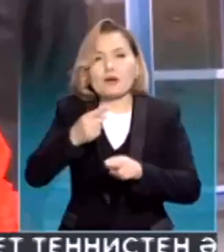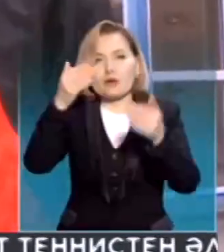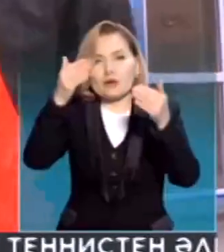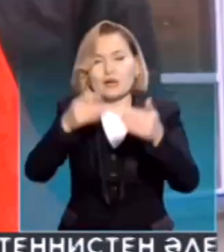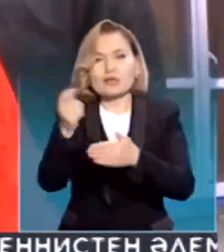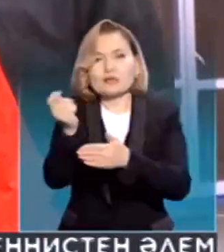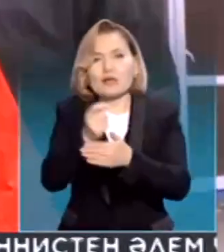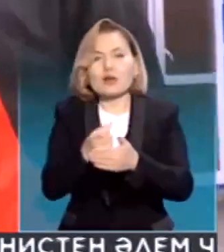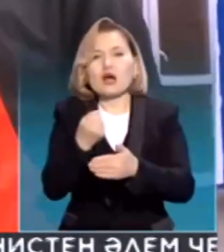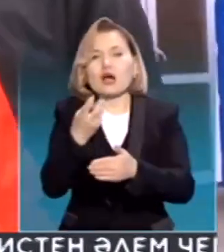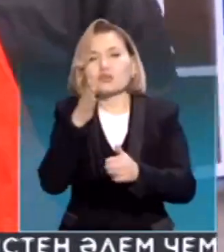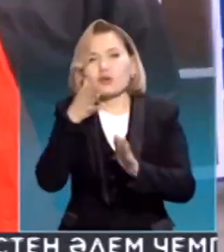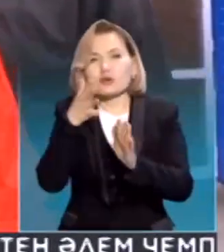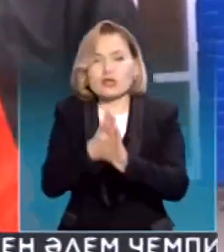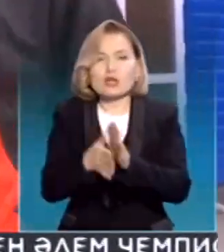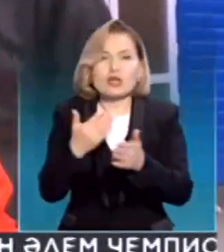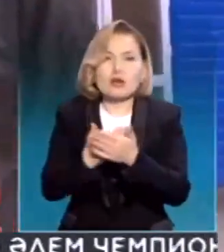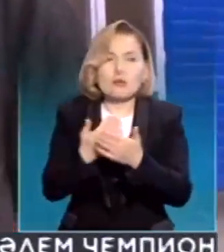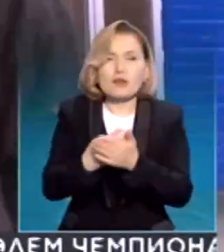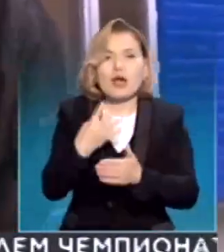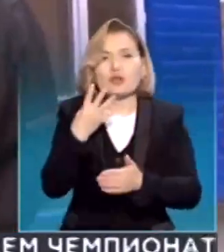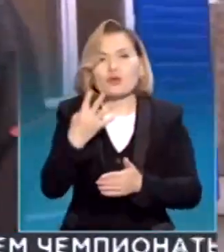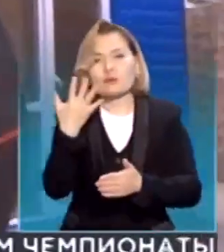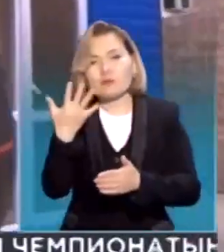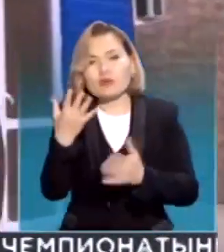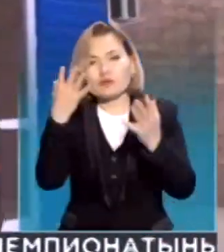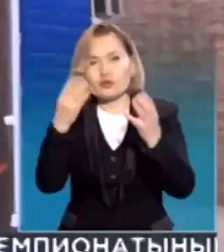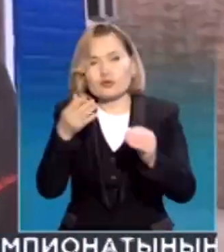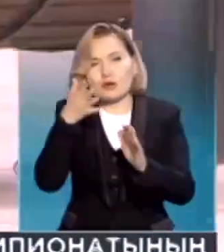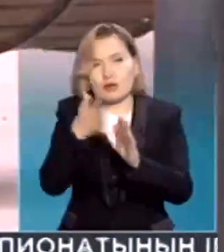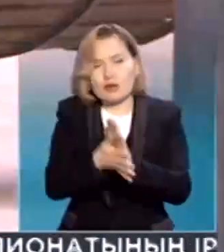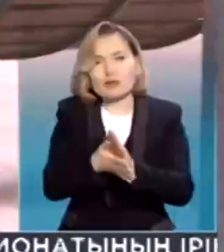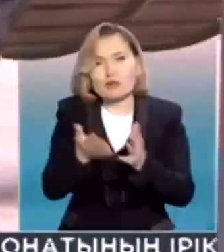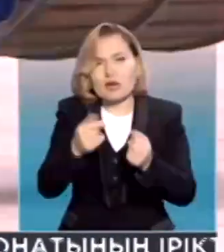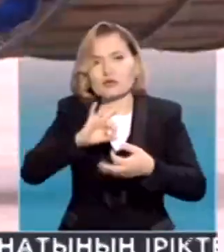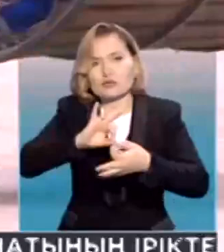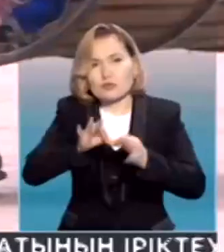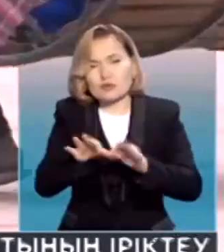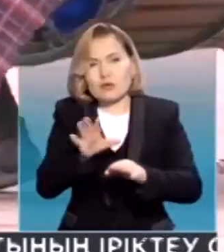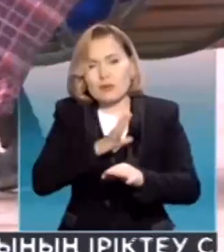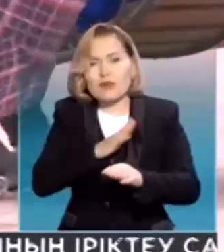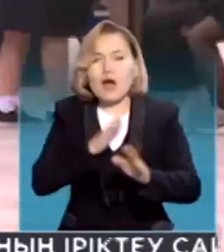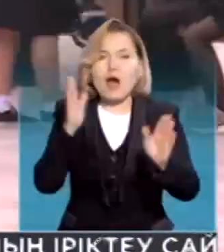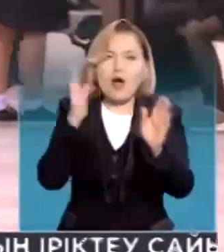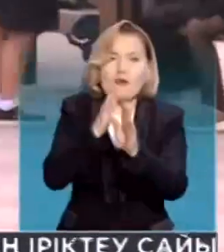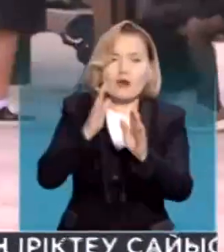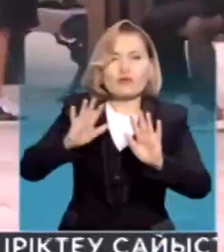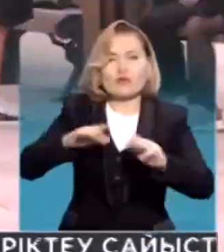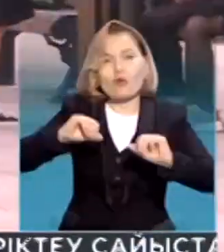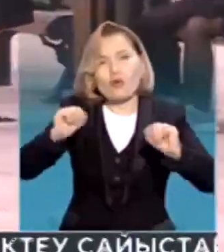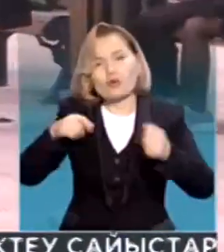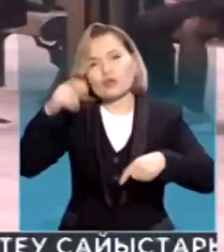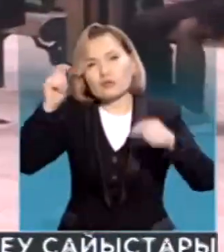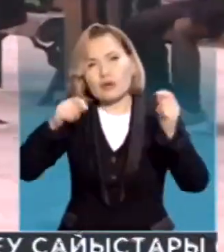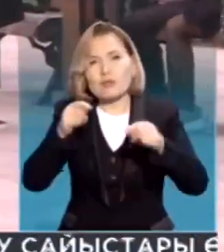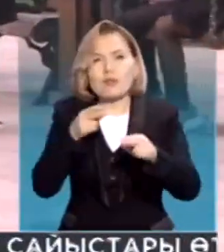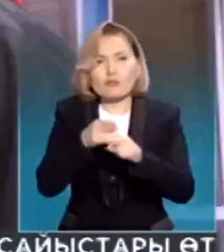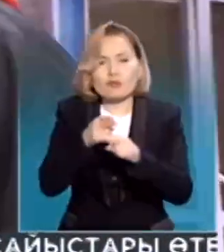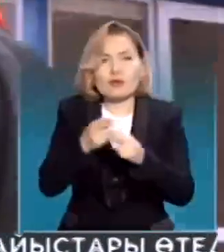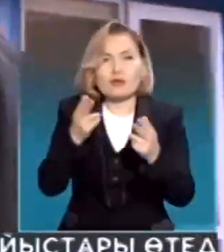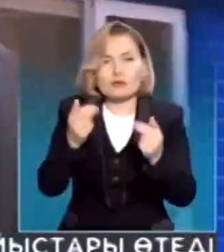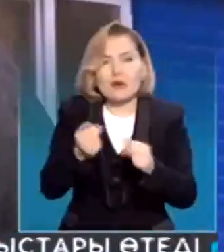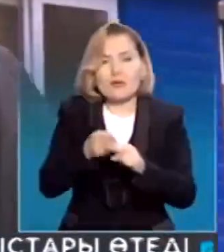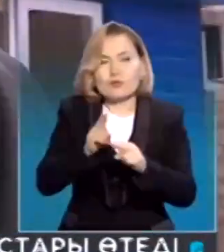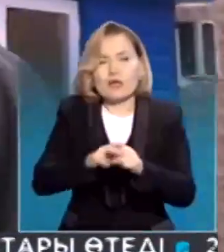кетеді? Бір муралды шамамен 4-5 күн кетеді. Оның қиындығына байланысты, ауа райының қолайлығына байланысты. Баяғыдан бері келе